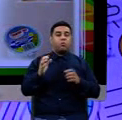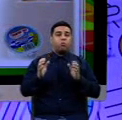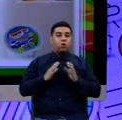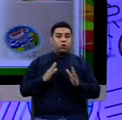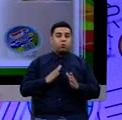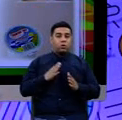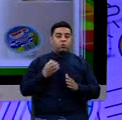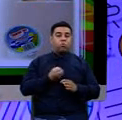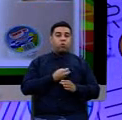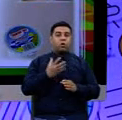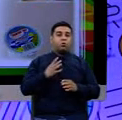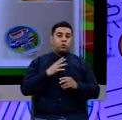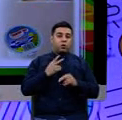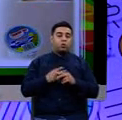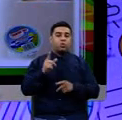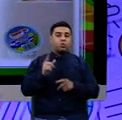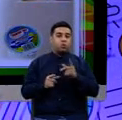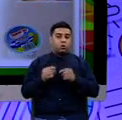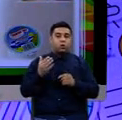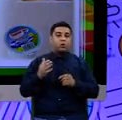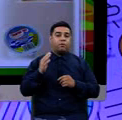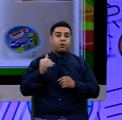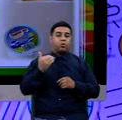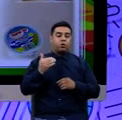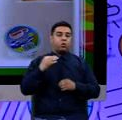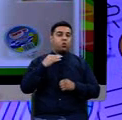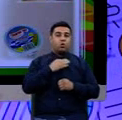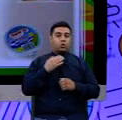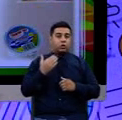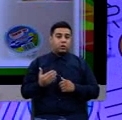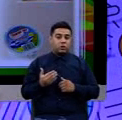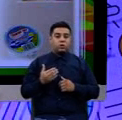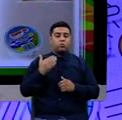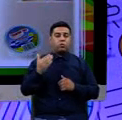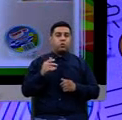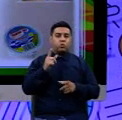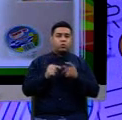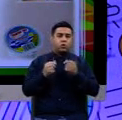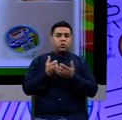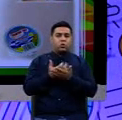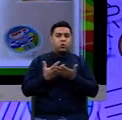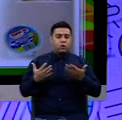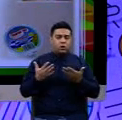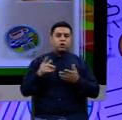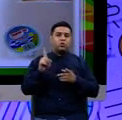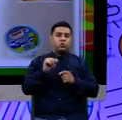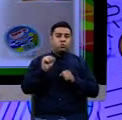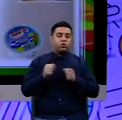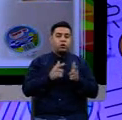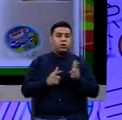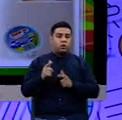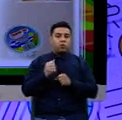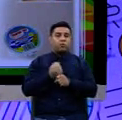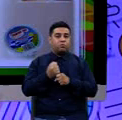bo'lgan suti uchun va uning go'shti. Uning sutidan esa turli xil mahsulotlar tayyorlanadi.